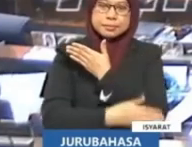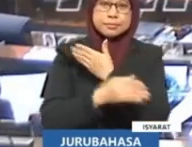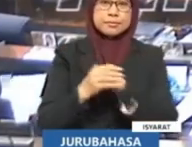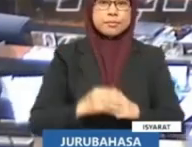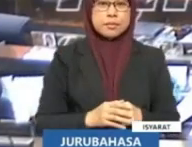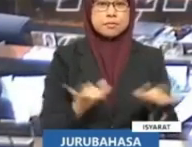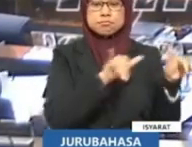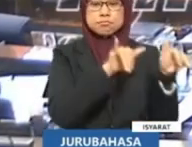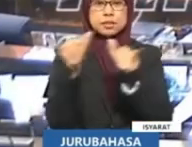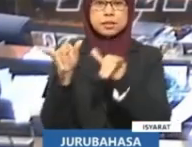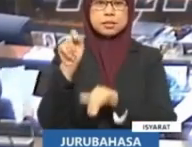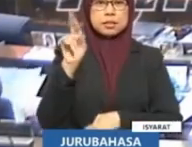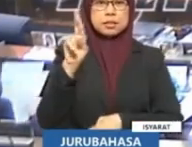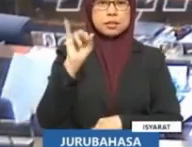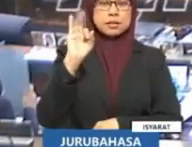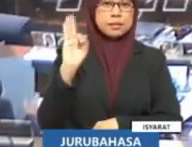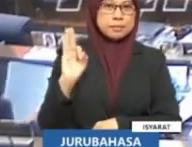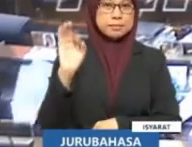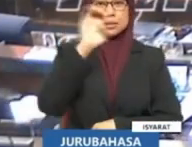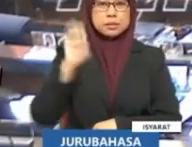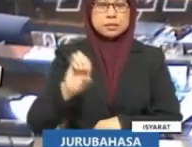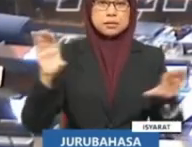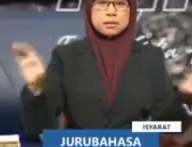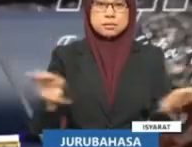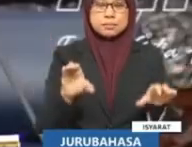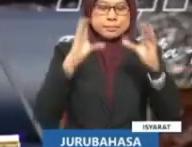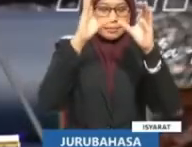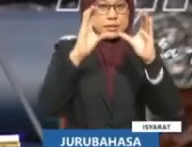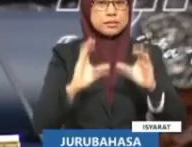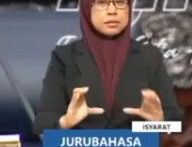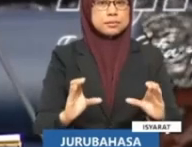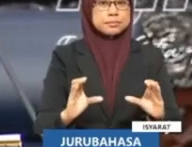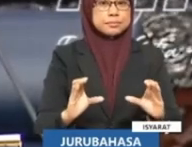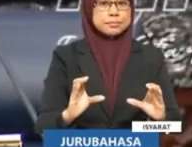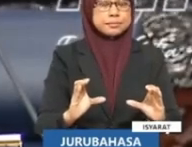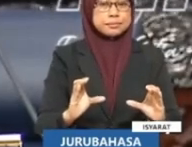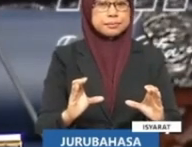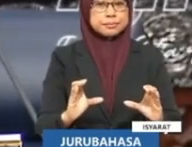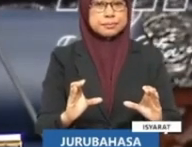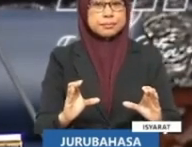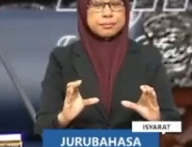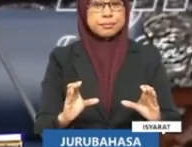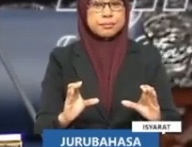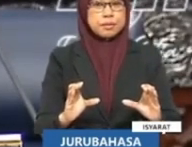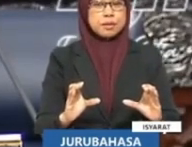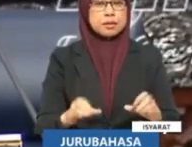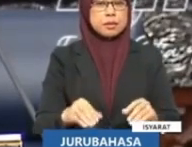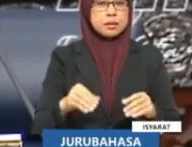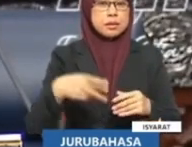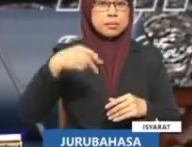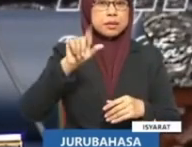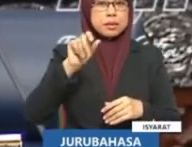pelarasan tarif elektrik dibuat melalui suatu mekanisme yang dipanggil pelepasan